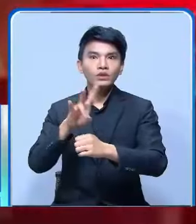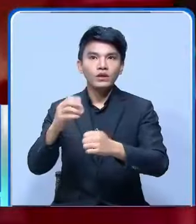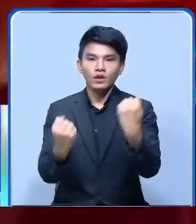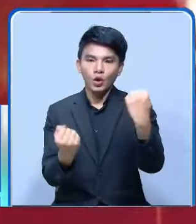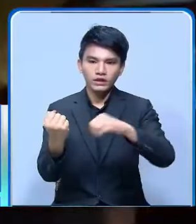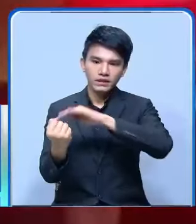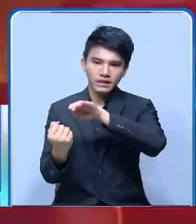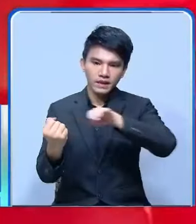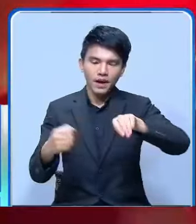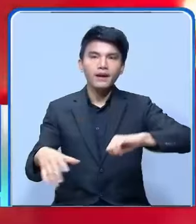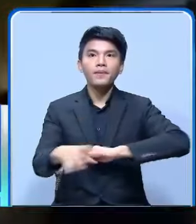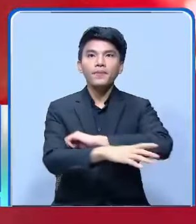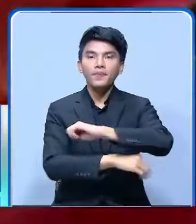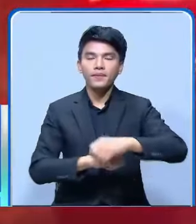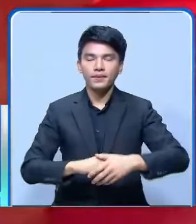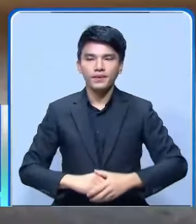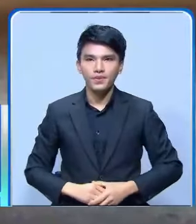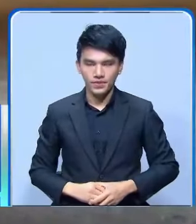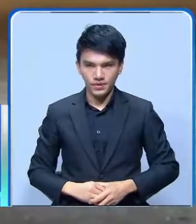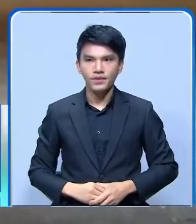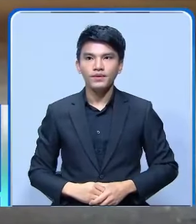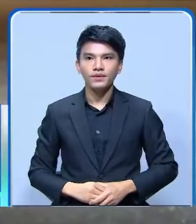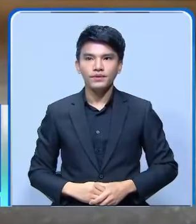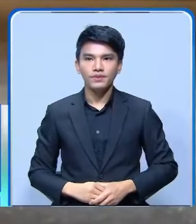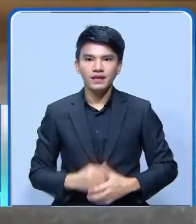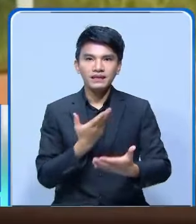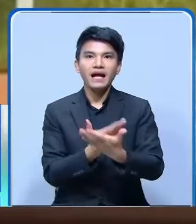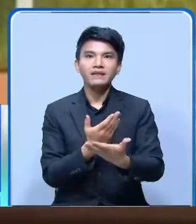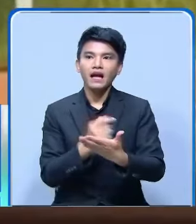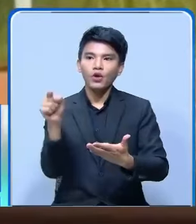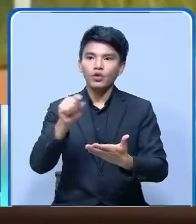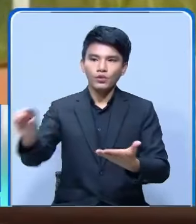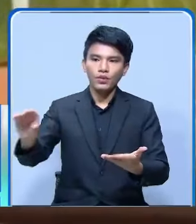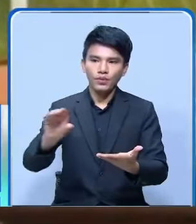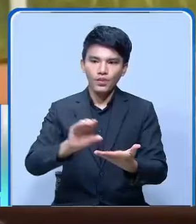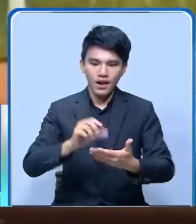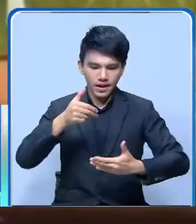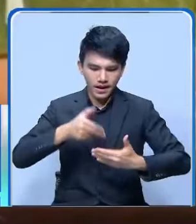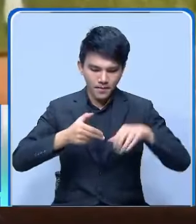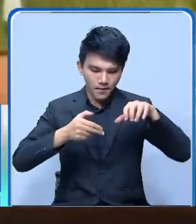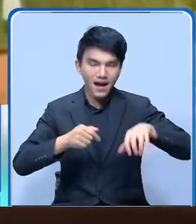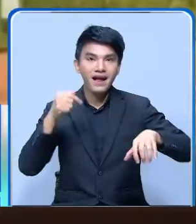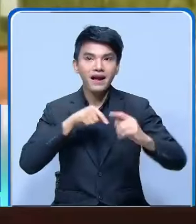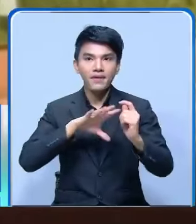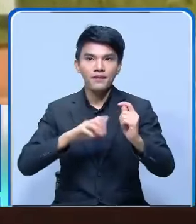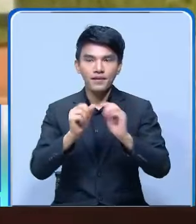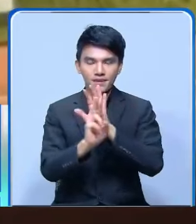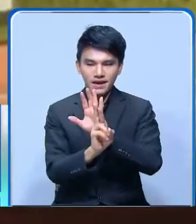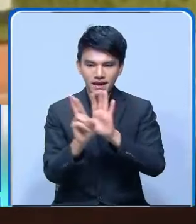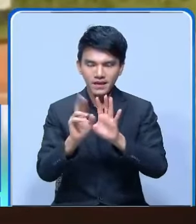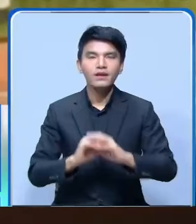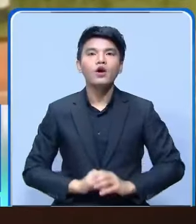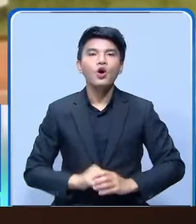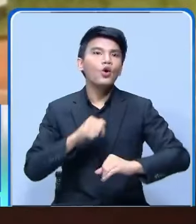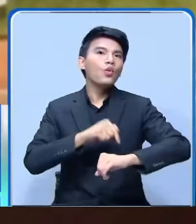ะของผู้เสียหายขณะที่จอดไปกดเงินที่ตู้ ATM ภายในปั๊มน้ำมันแห่งหนึ่งที่อำเภอเมืองราชบุรีนะคะช่วงเวลา